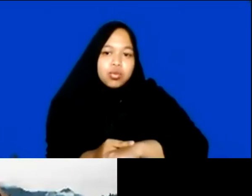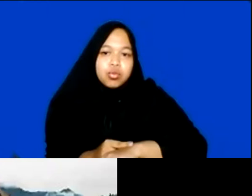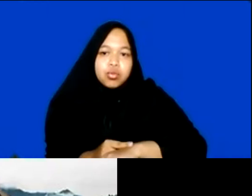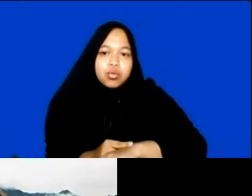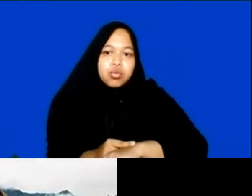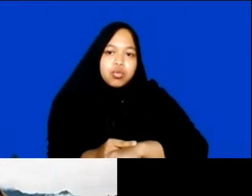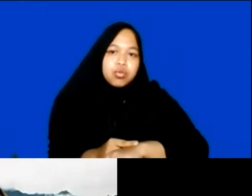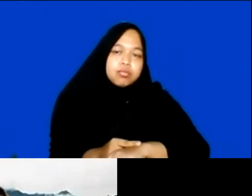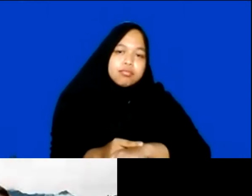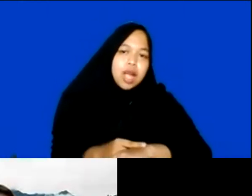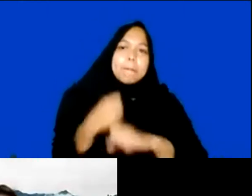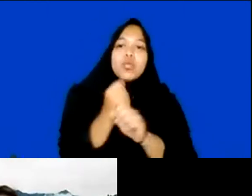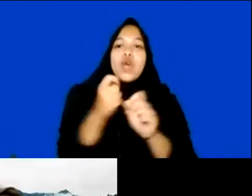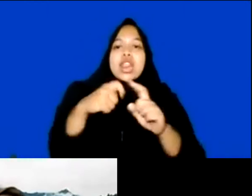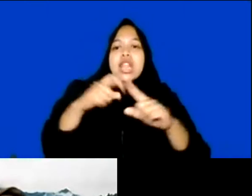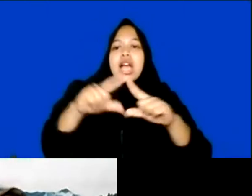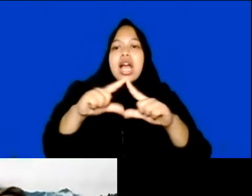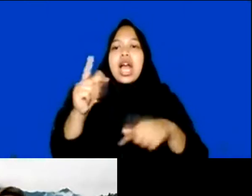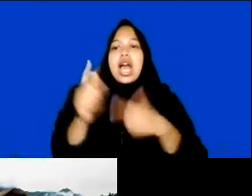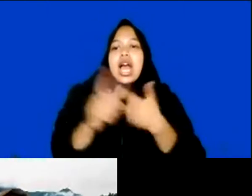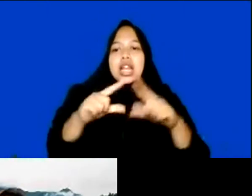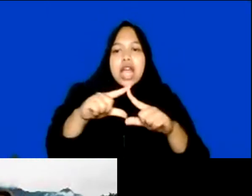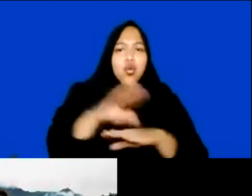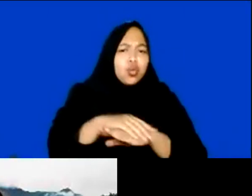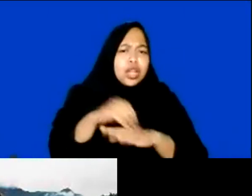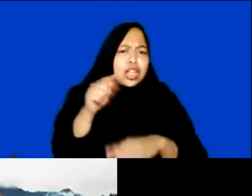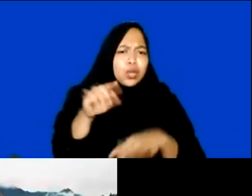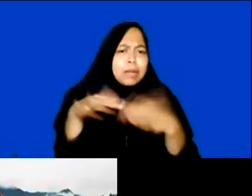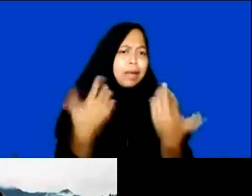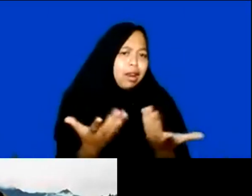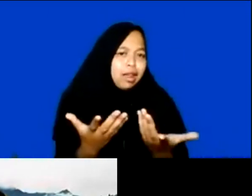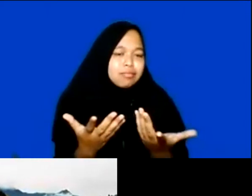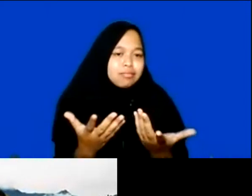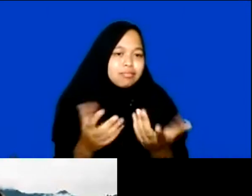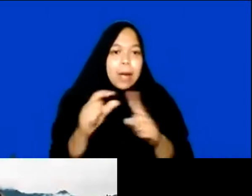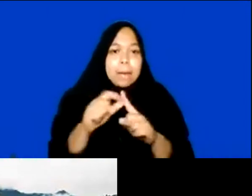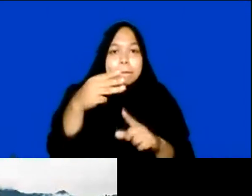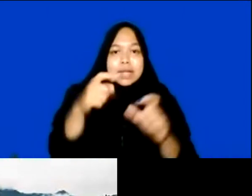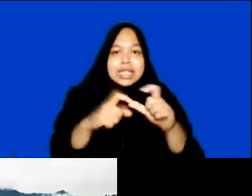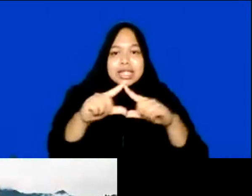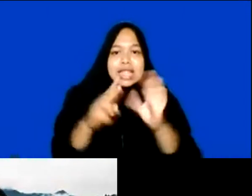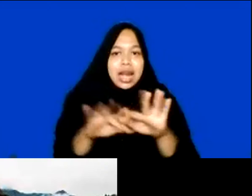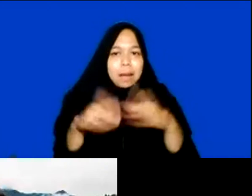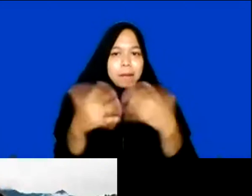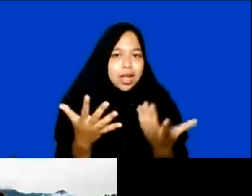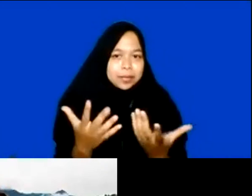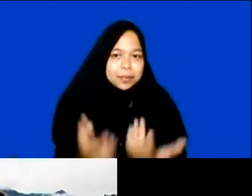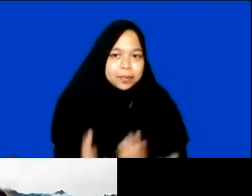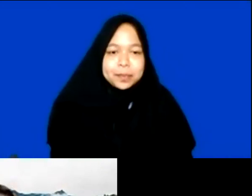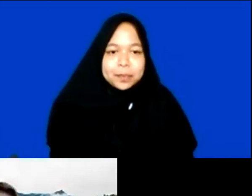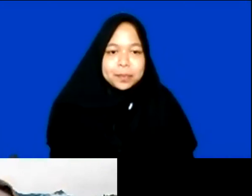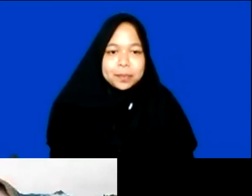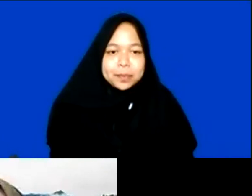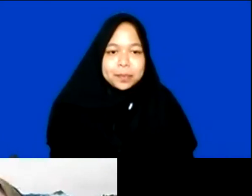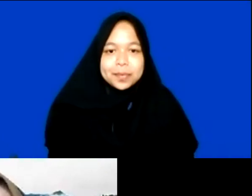dalam berkarya kulit, itu gimana tips-tipsnya, pesan-pesan dari Mas Kirei ini yang sudah melalang buana dari hospit